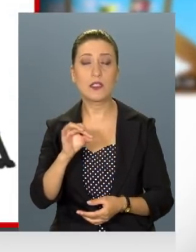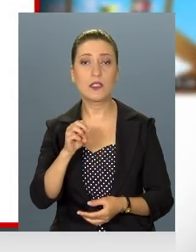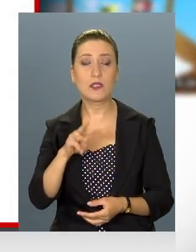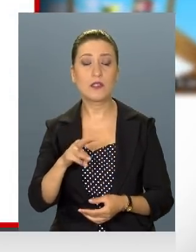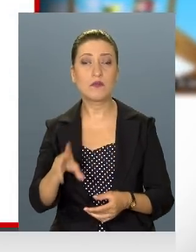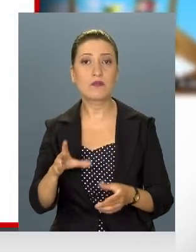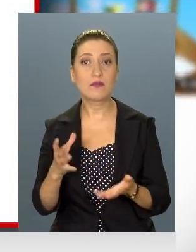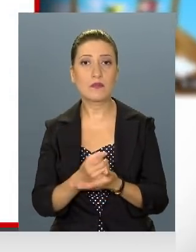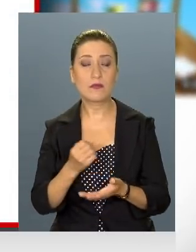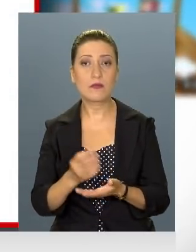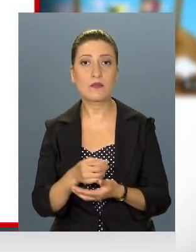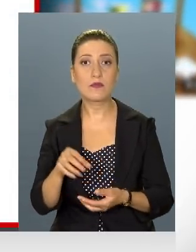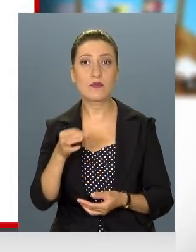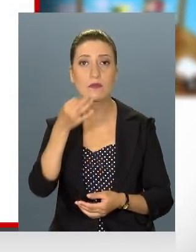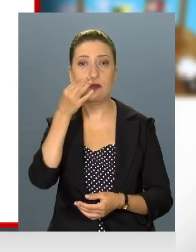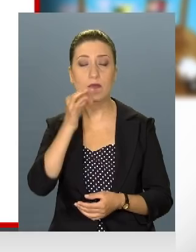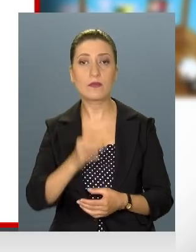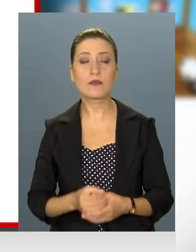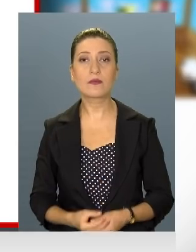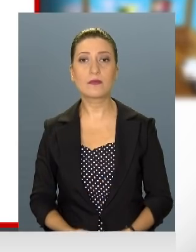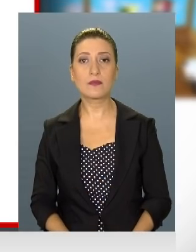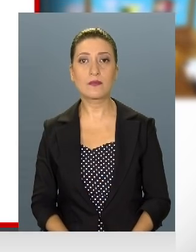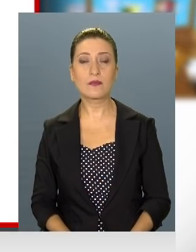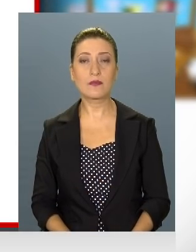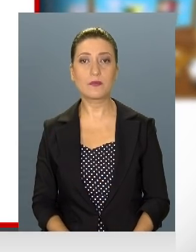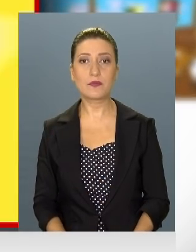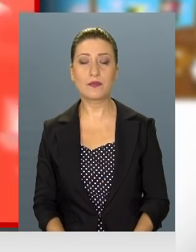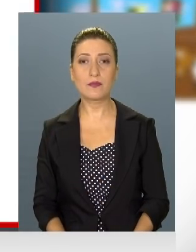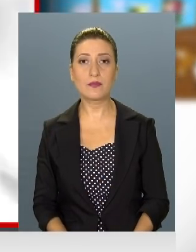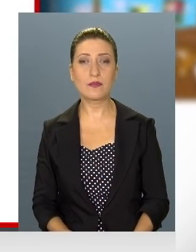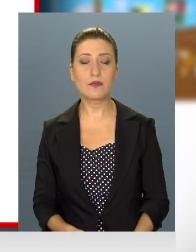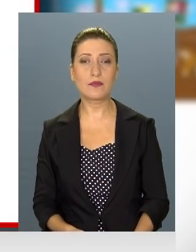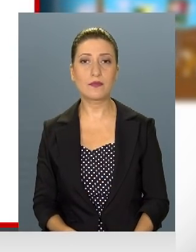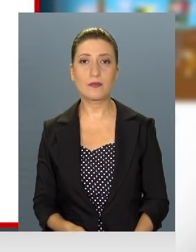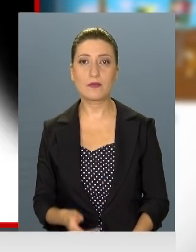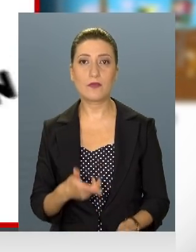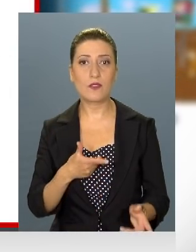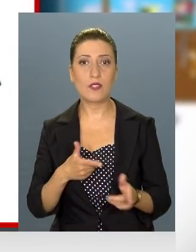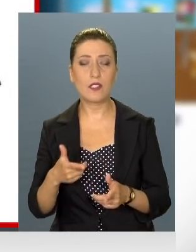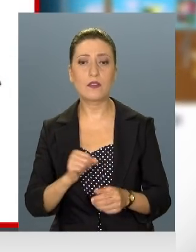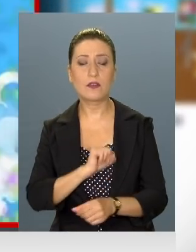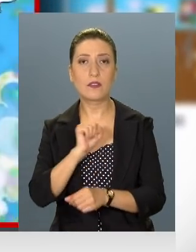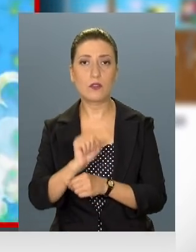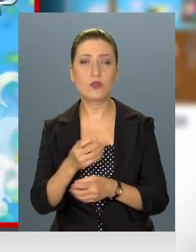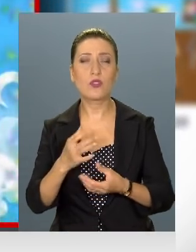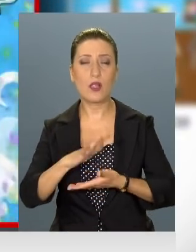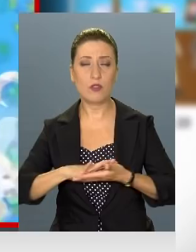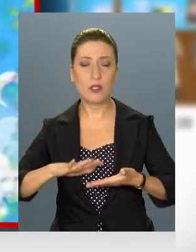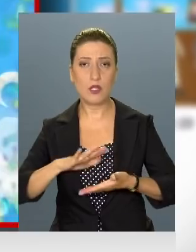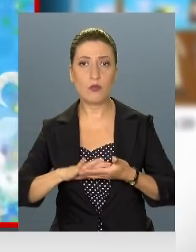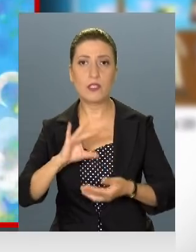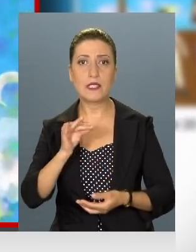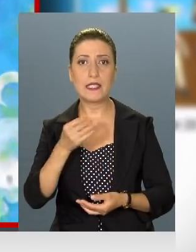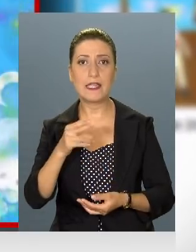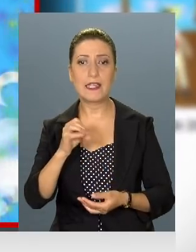Դավիթ Սահակյանցը մայիսին Հայլուրի հետ զրույցում պատմել էր, թե չեն պատրաստվում կանգ առնել և շարունակելու են